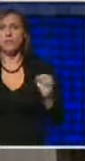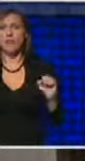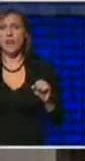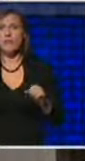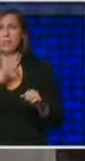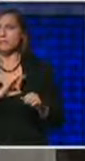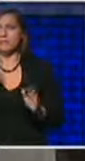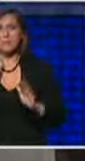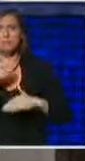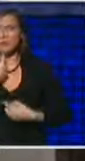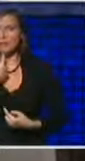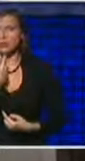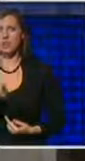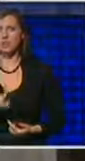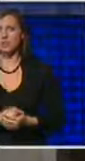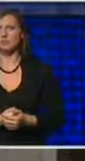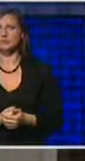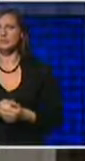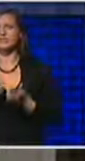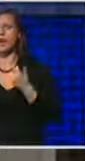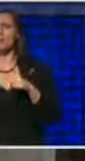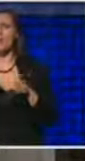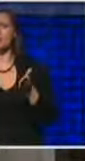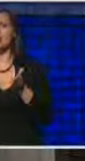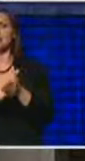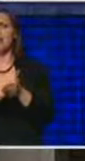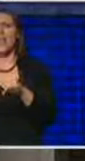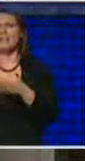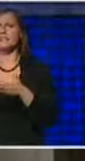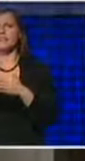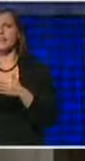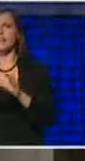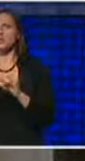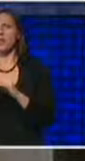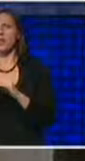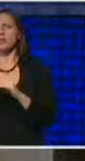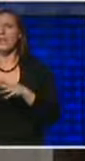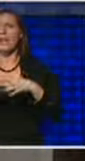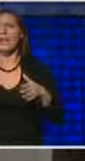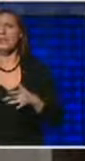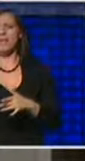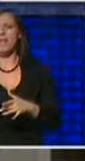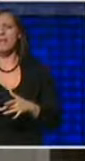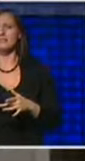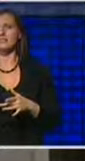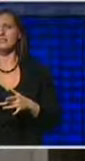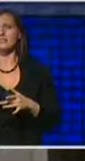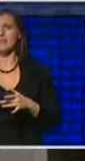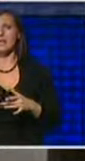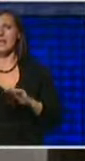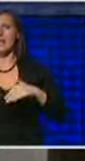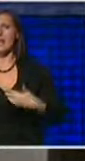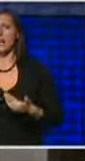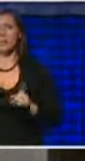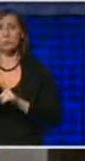polgármester, ezt még nem tudom most megmondani. A másik cél, legalábbis ezt írták sokan, hogy a legnagyobb ellenzéki párttá váljon a Jobbik. Ez úgy tűnik, hogy